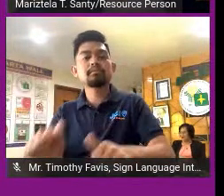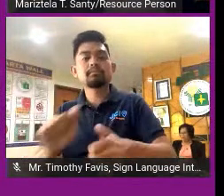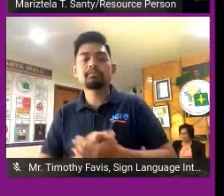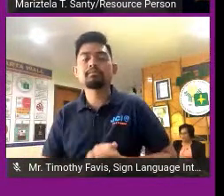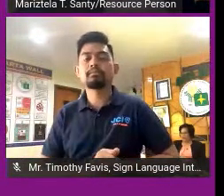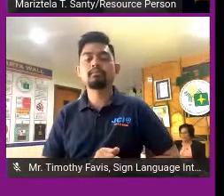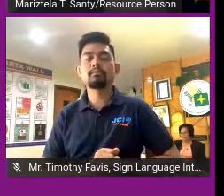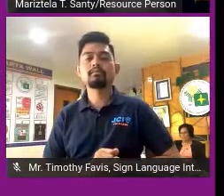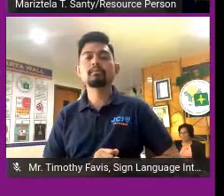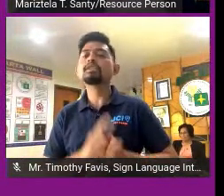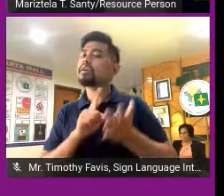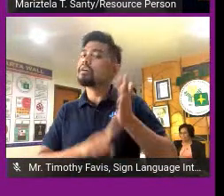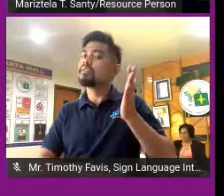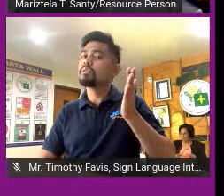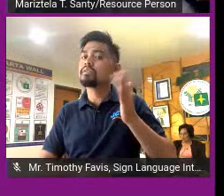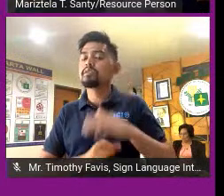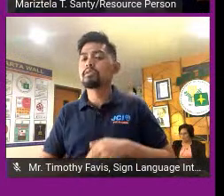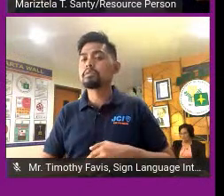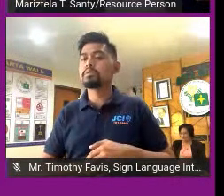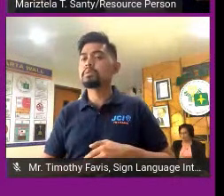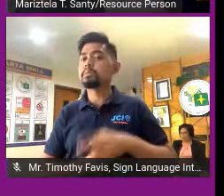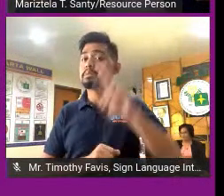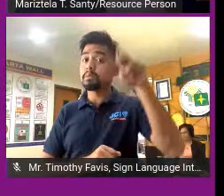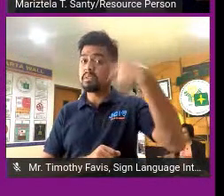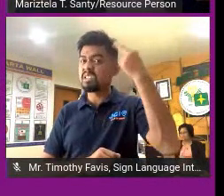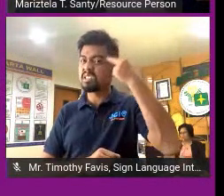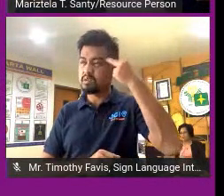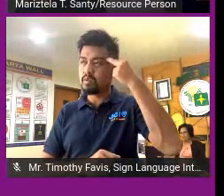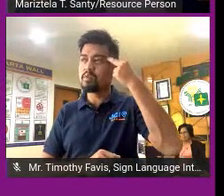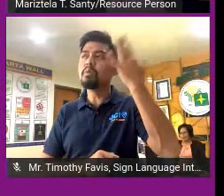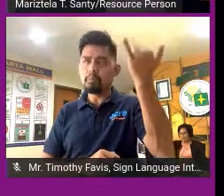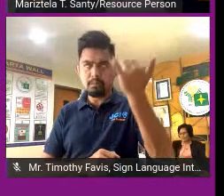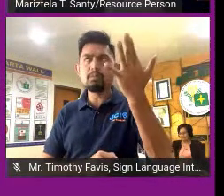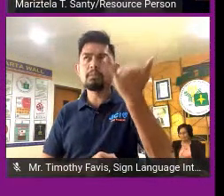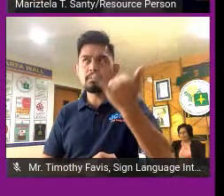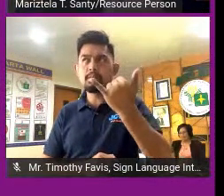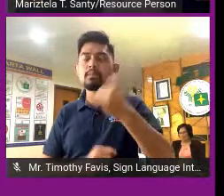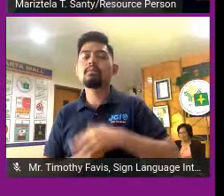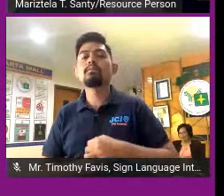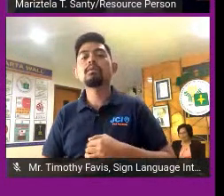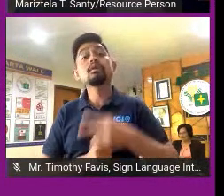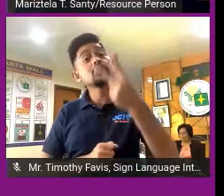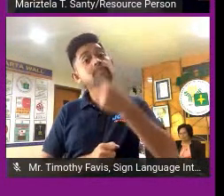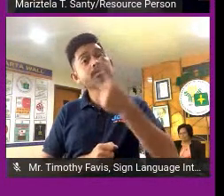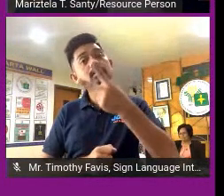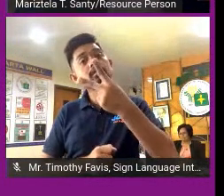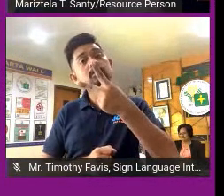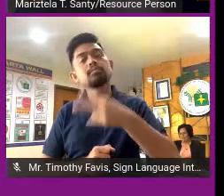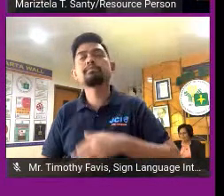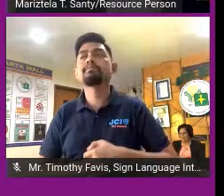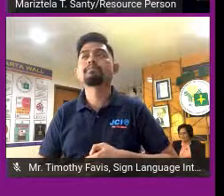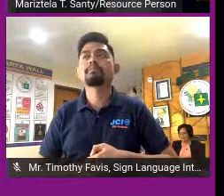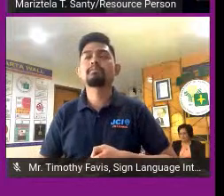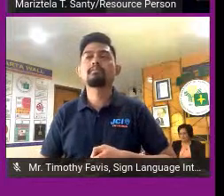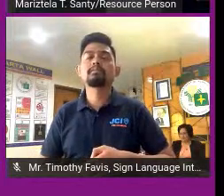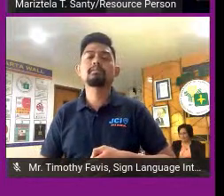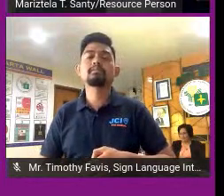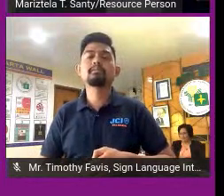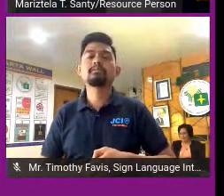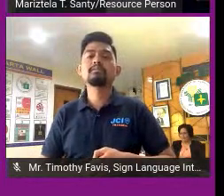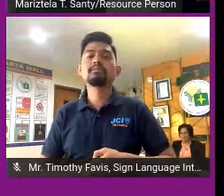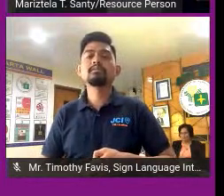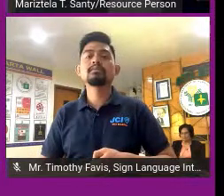Ano kaya ang mga pinag-uugatan noon? Paano natin mababago ang di